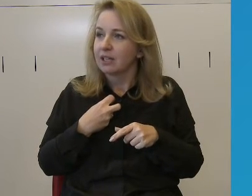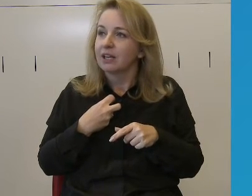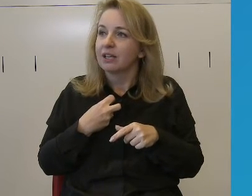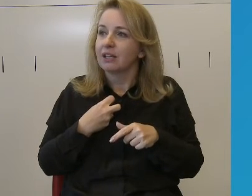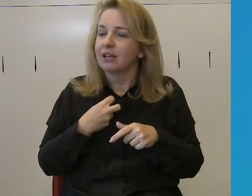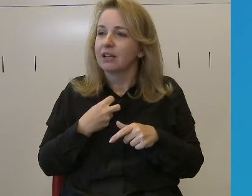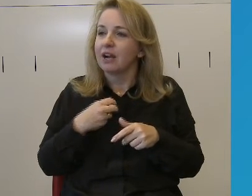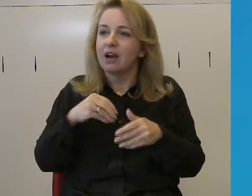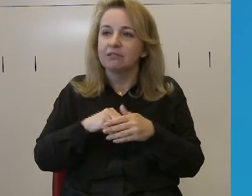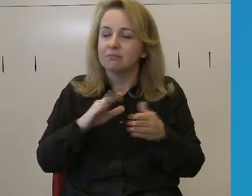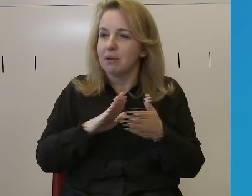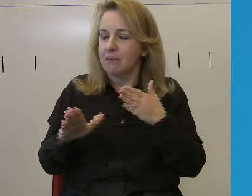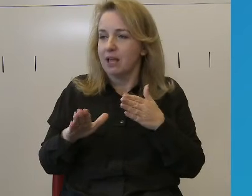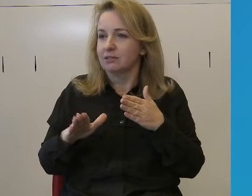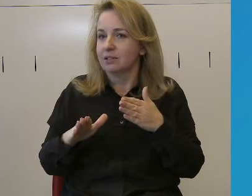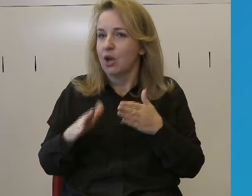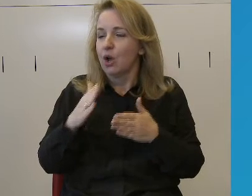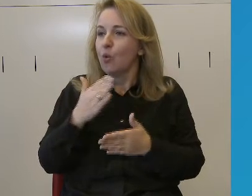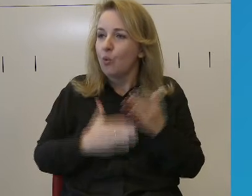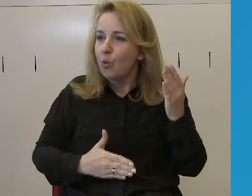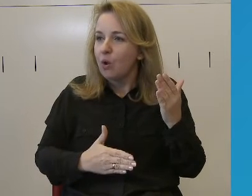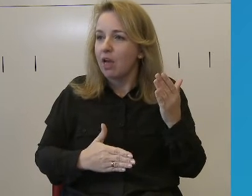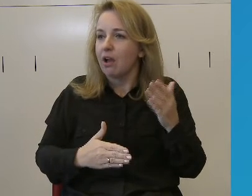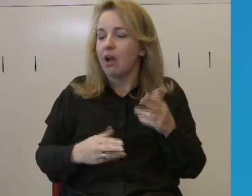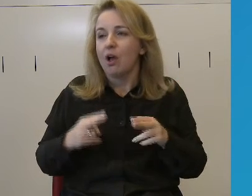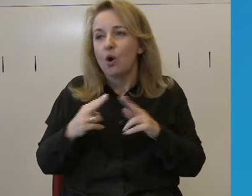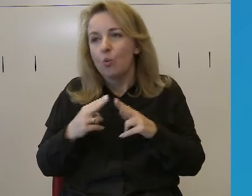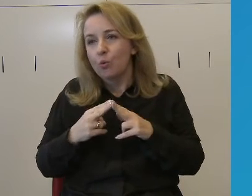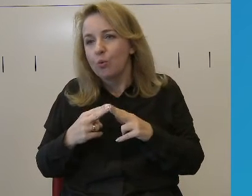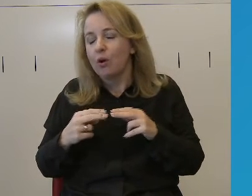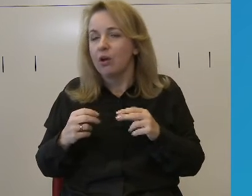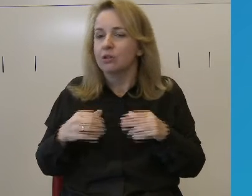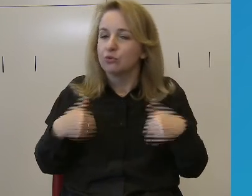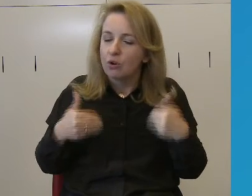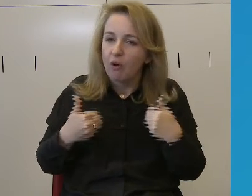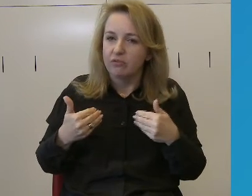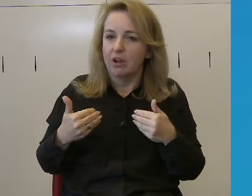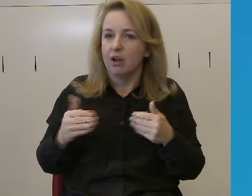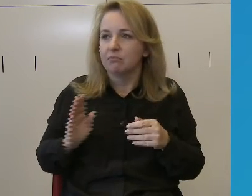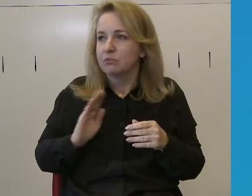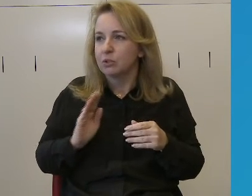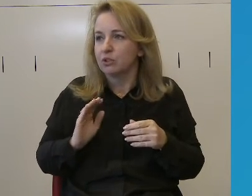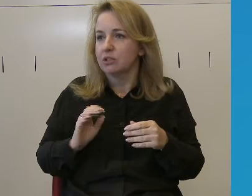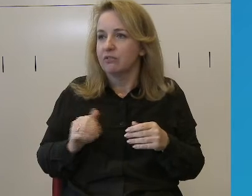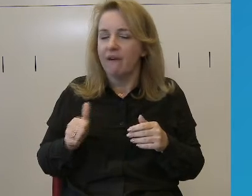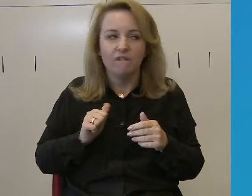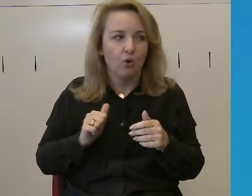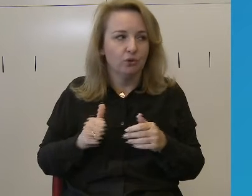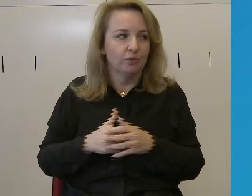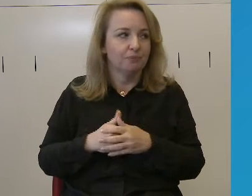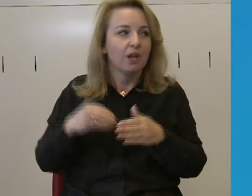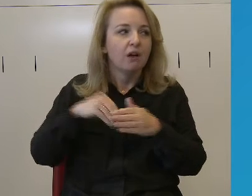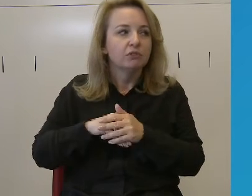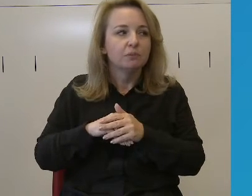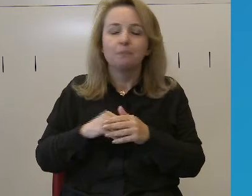bez kompromisu wobec bezpieczeństwa, zdrowia, komfortu jego użytkowników. Smart